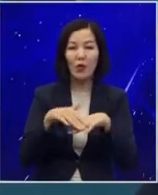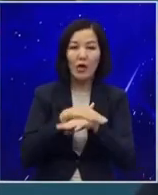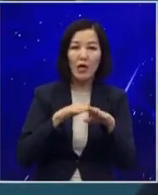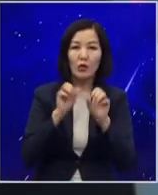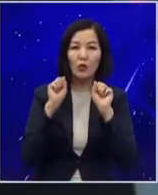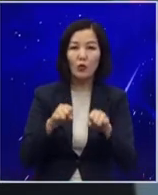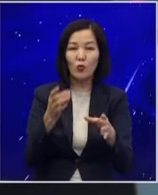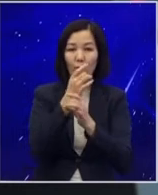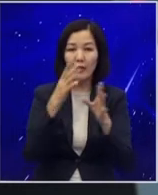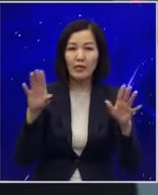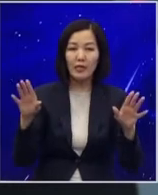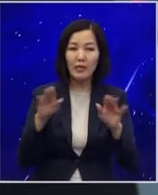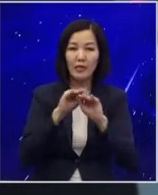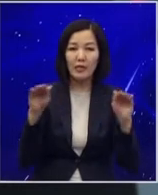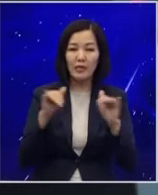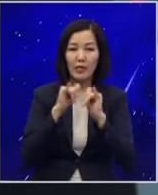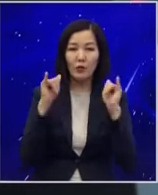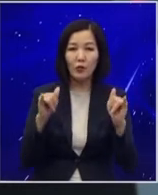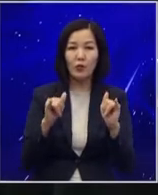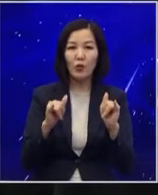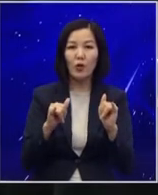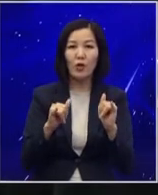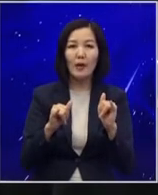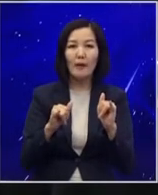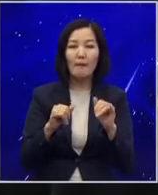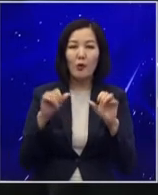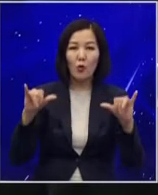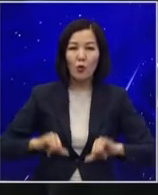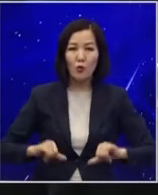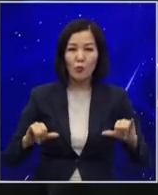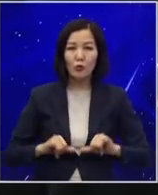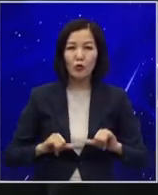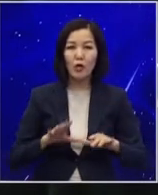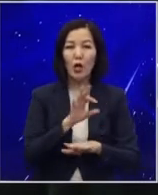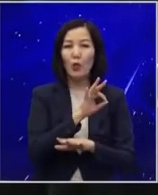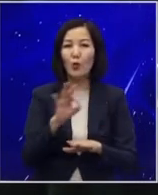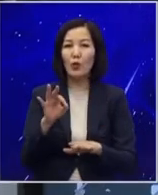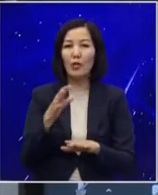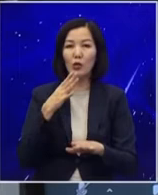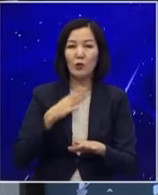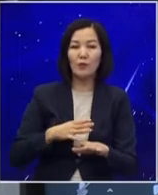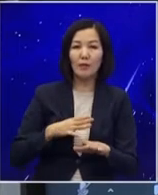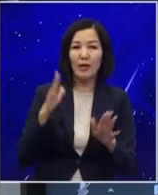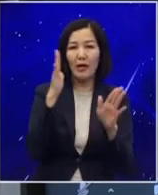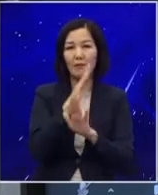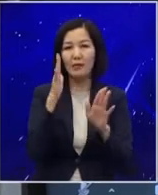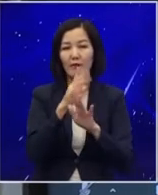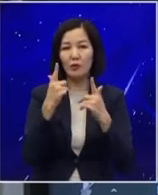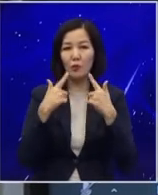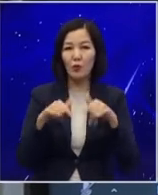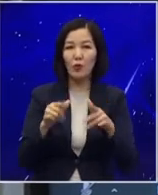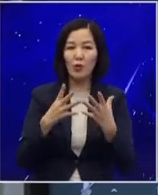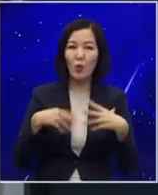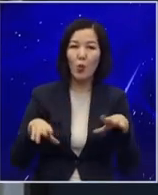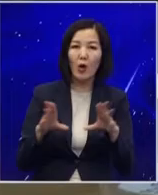сенімін арттыру, халықтың құқықтық мәдениет деңгейін көтеру, кез келген құқық бұзушылықтарға нөлдік төзімділік атмосферасын